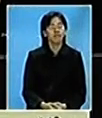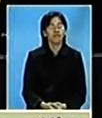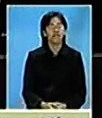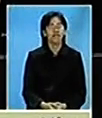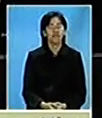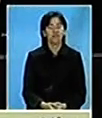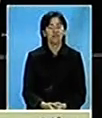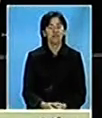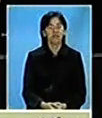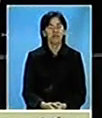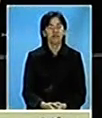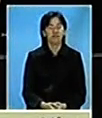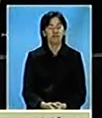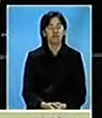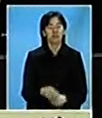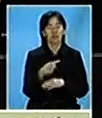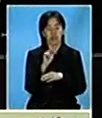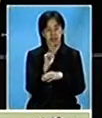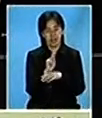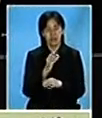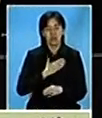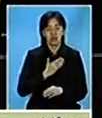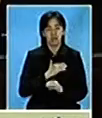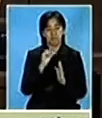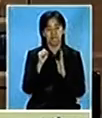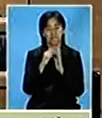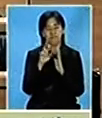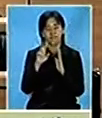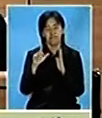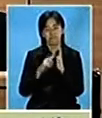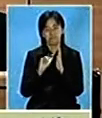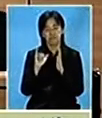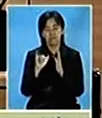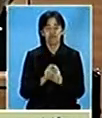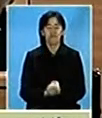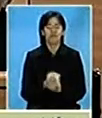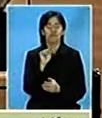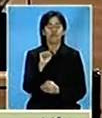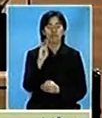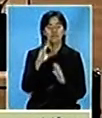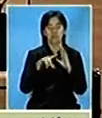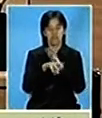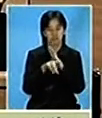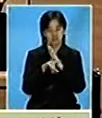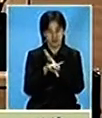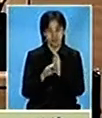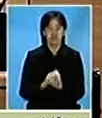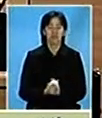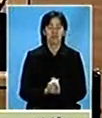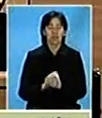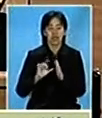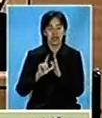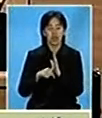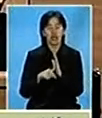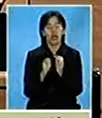กราบเรียนท่านประธานที่เคารพกับผมนายสุรชัยชัยตระกูลทองสมาชิกวุฒิสภาจังหวัดชลบุรีในฐานะเลขานุการคณะ